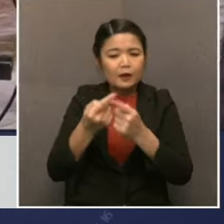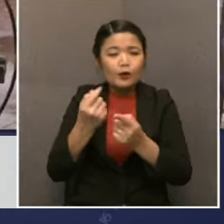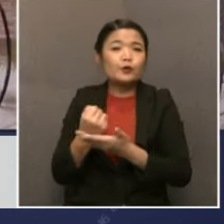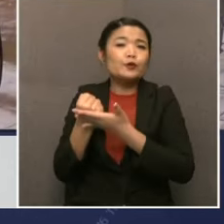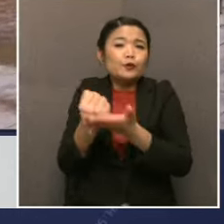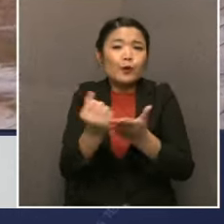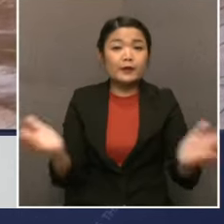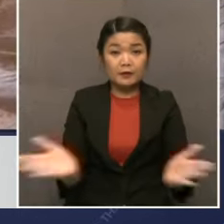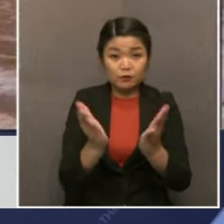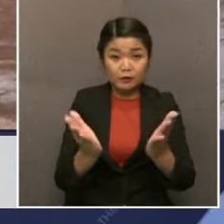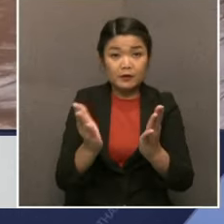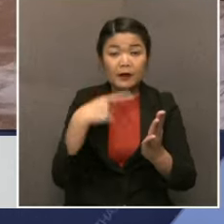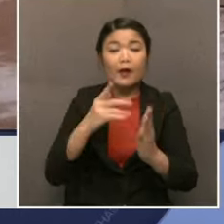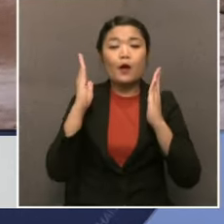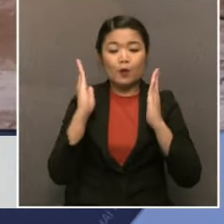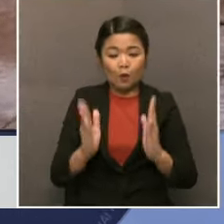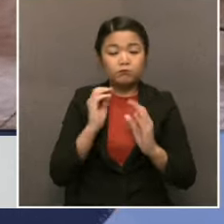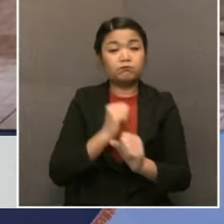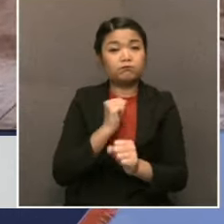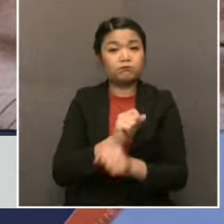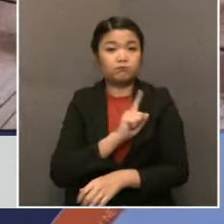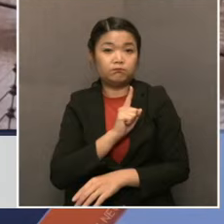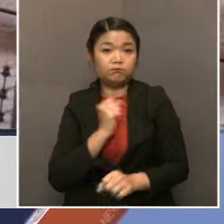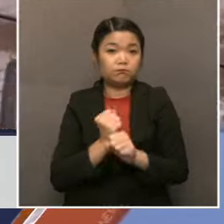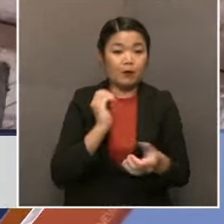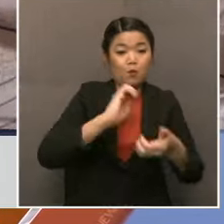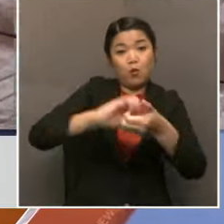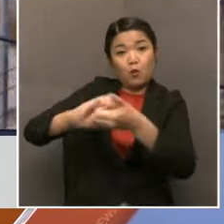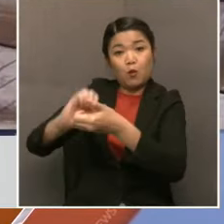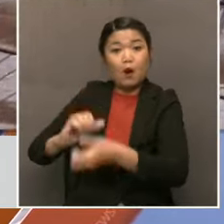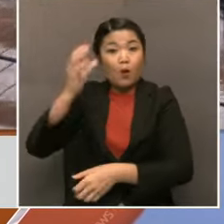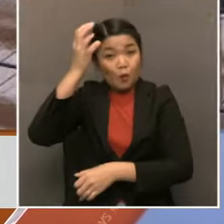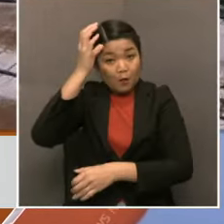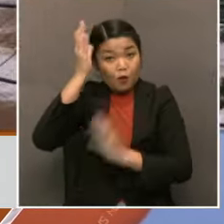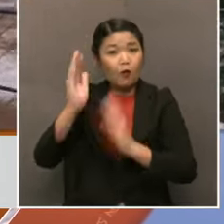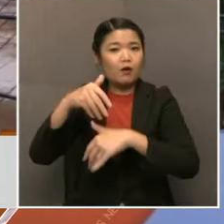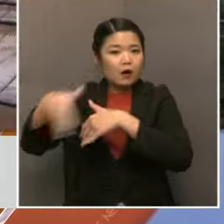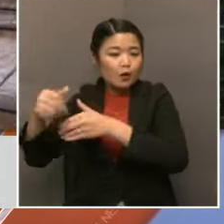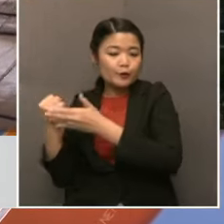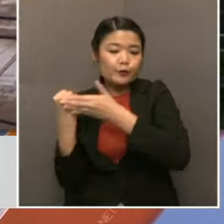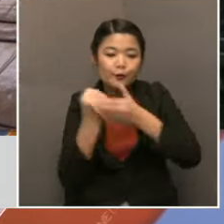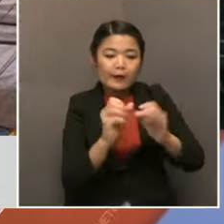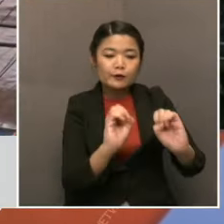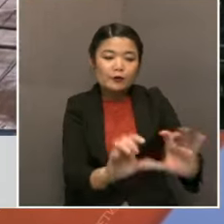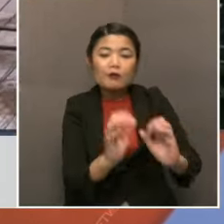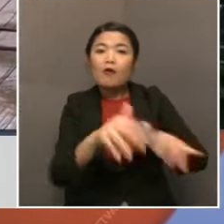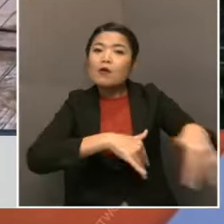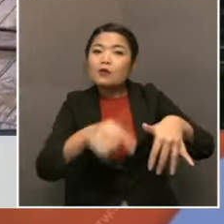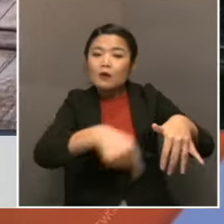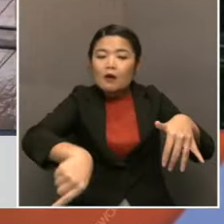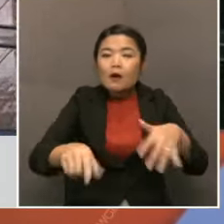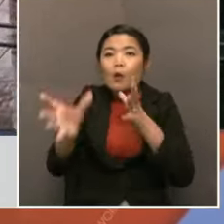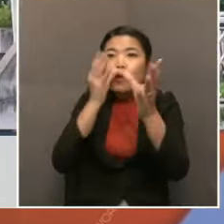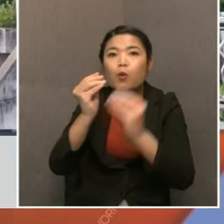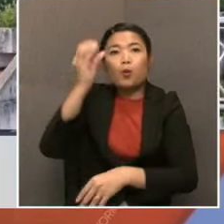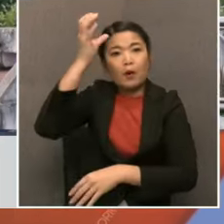ใเรื่องของคน ที่จะมีส่วร่วมในพื้นที่องค่ารู้ใ risingสมา months investingที่จะไปเสรม